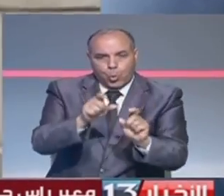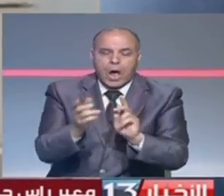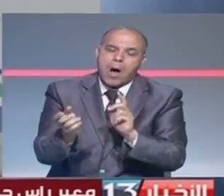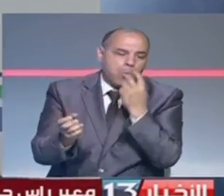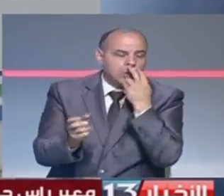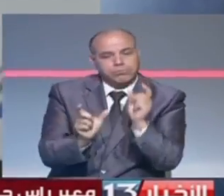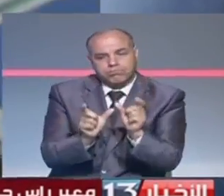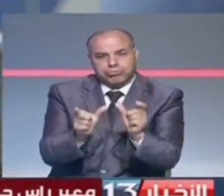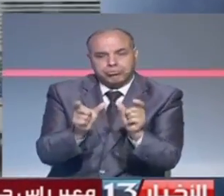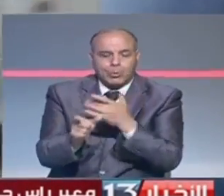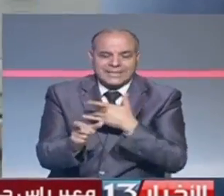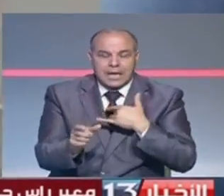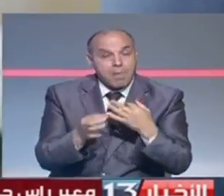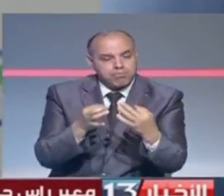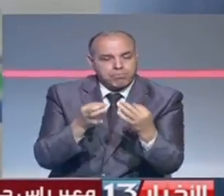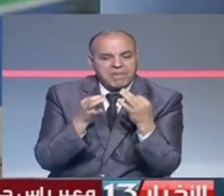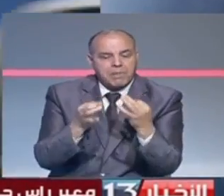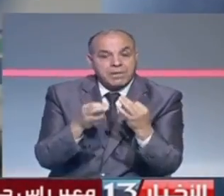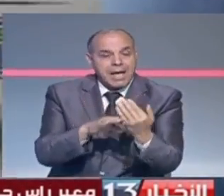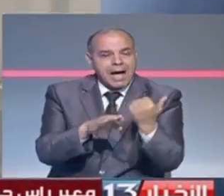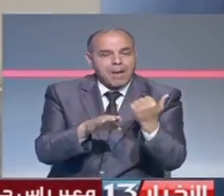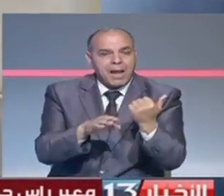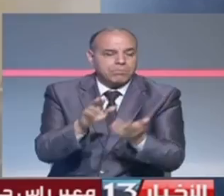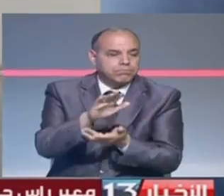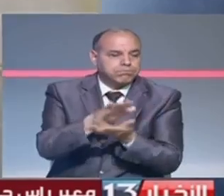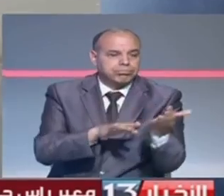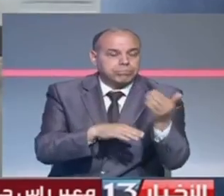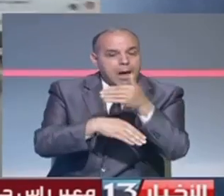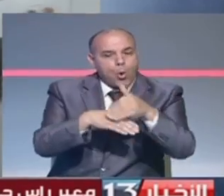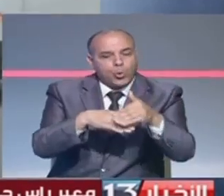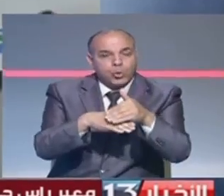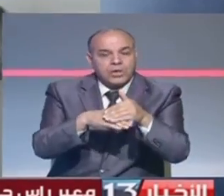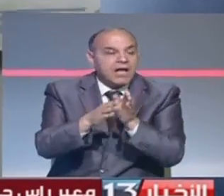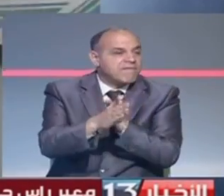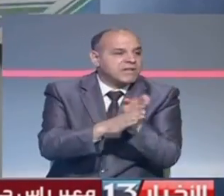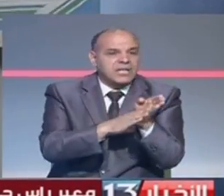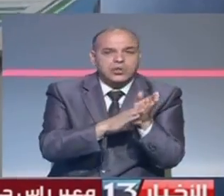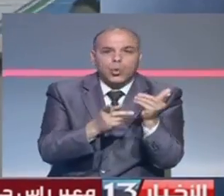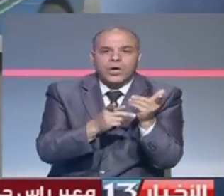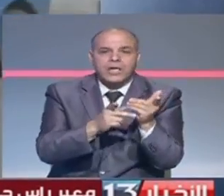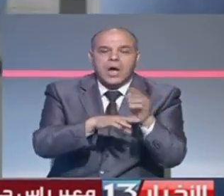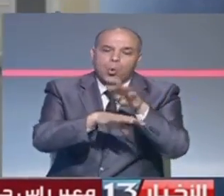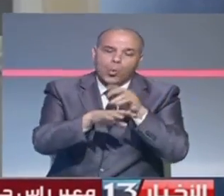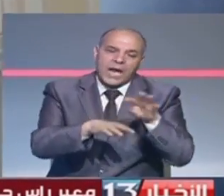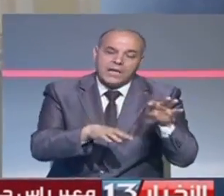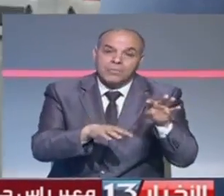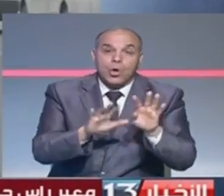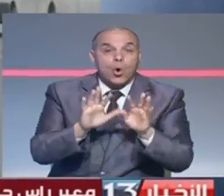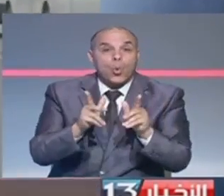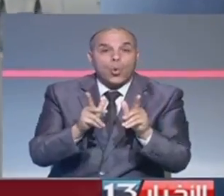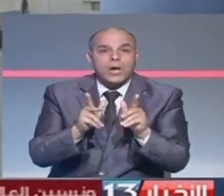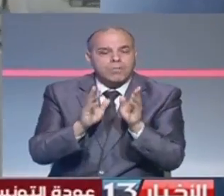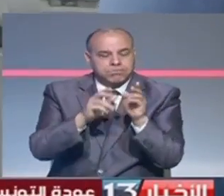امنيه وصحيه دقيقه قبل مغادره اتهم المعبر في اتجاه احدى الولايات اين تم